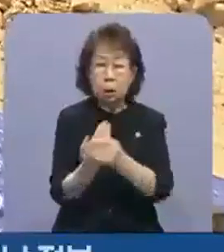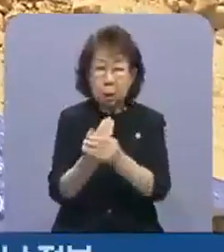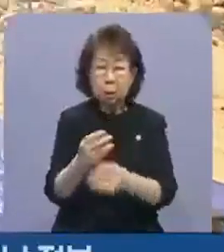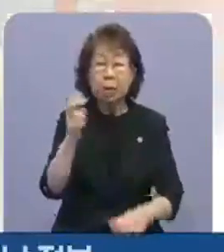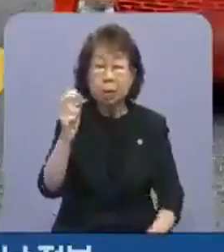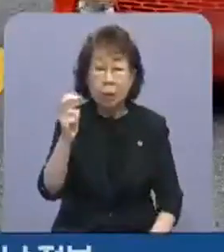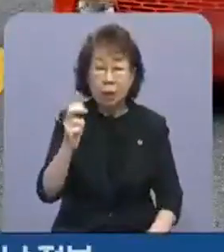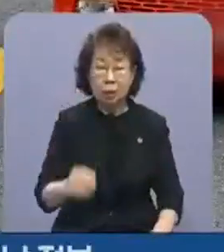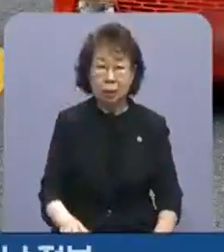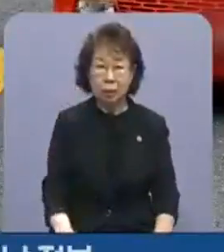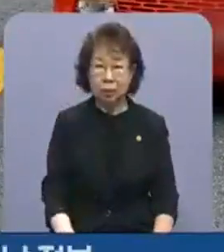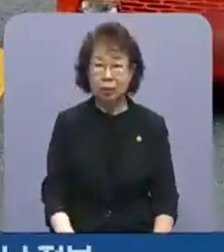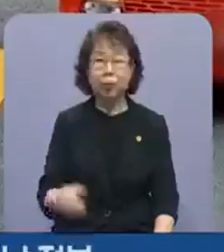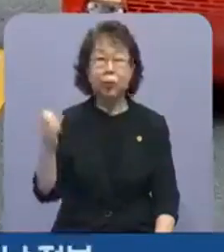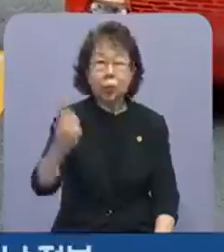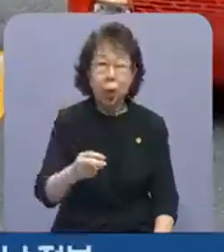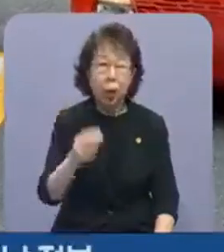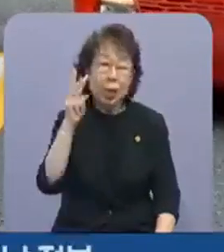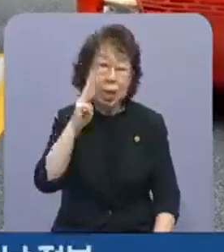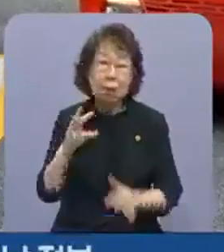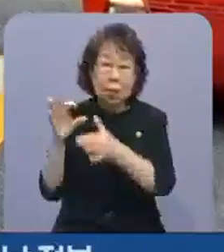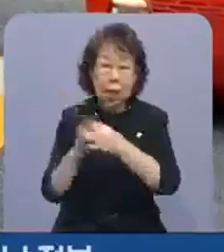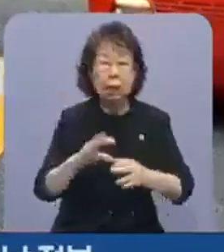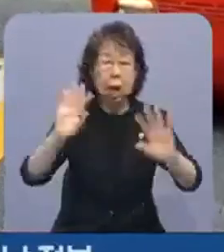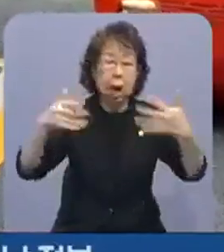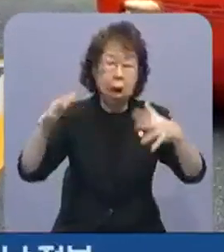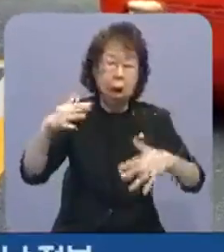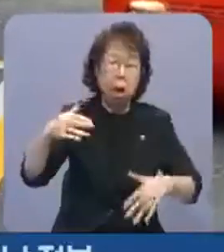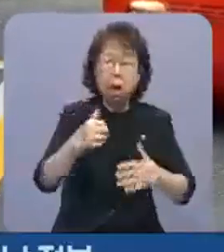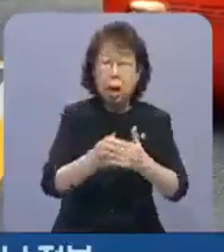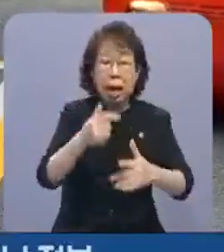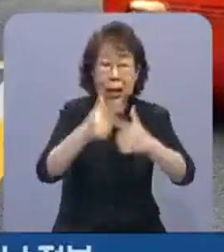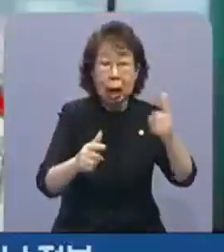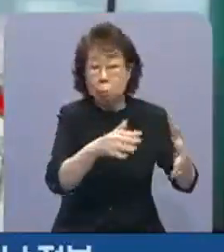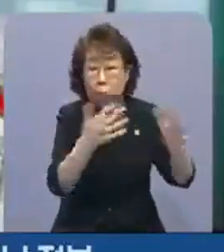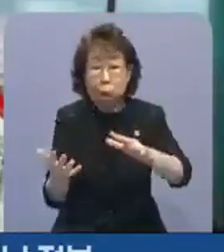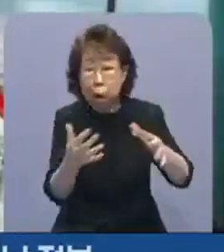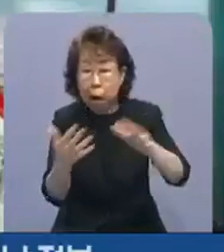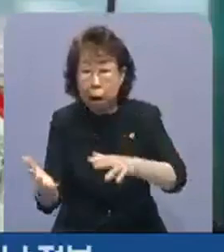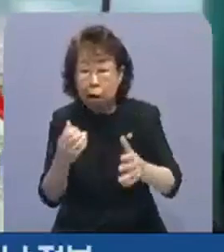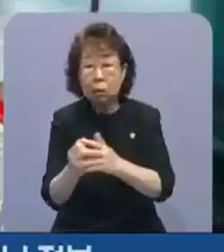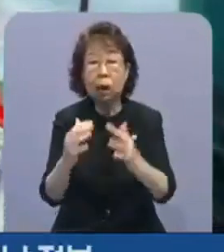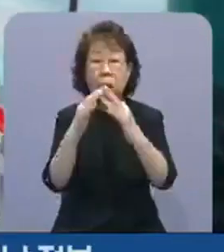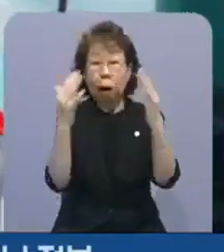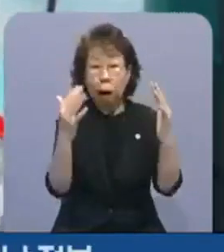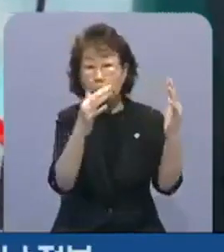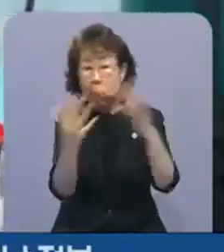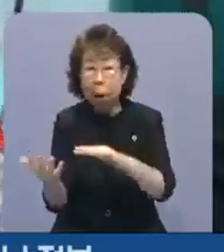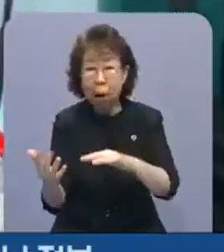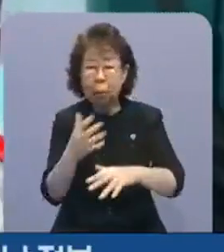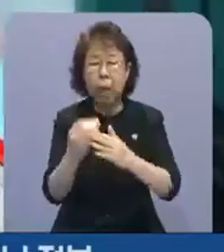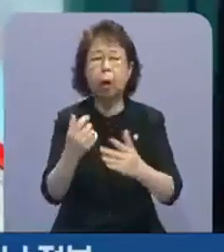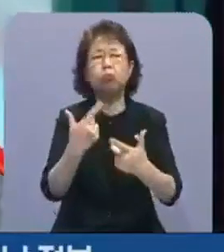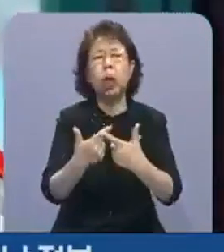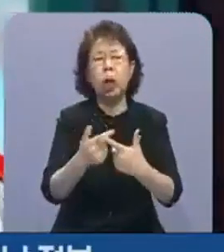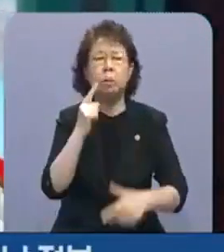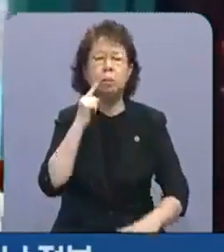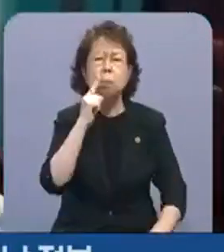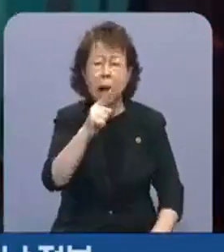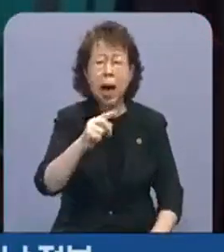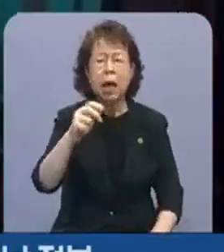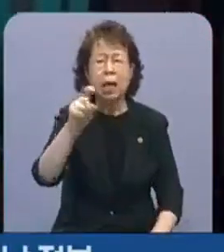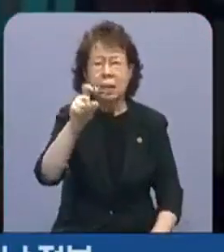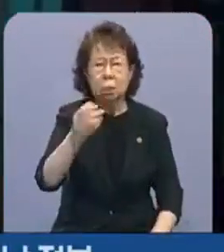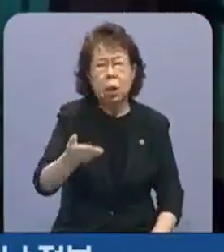했습니다 이밖에도 사흘째 이어진 강풍에 나무가 쓰러지고 천막이 떨어지는 등 부산에서 말 10여 권의